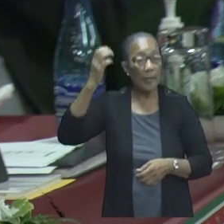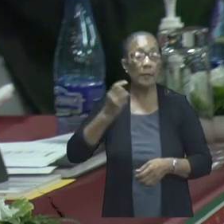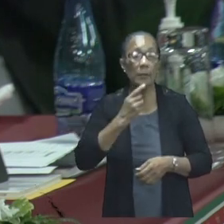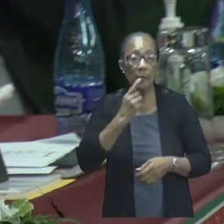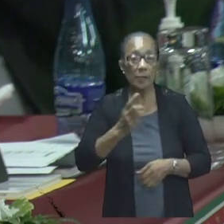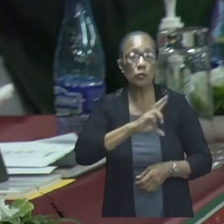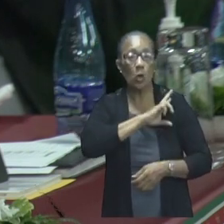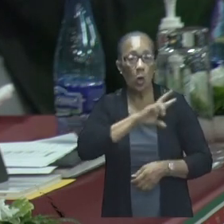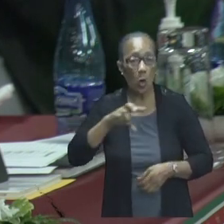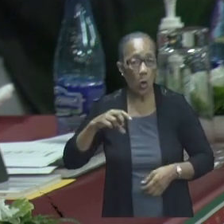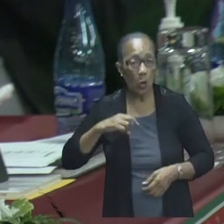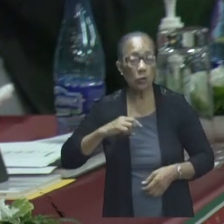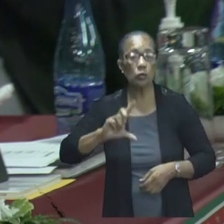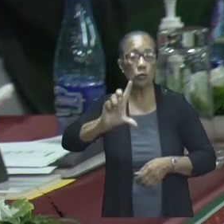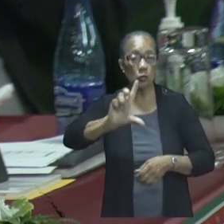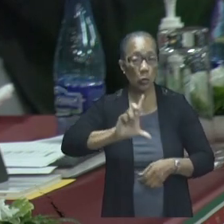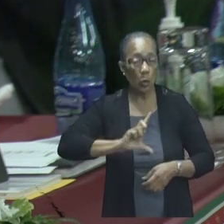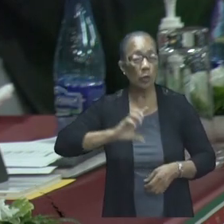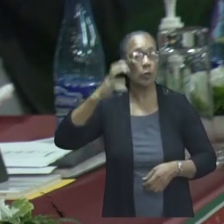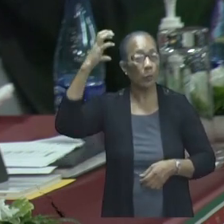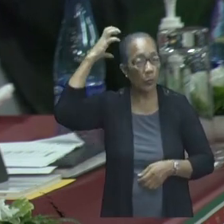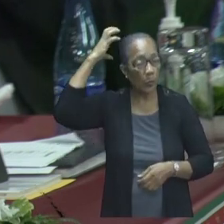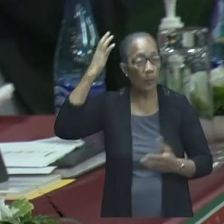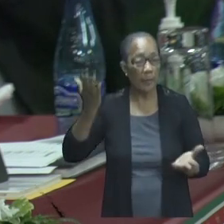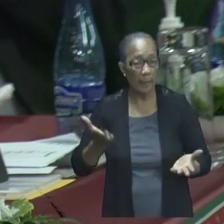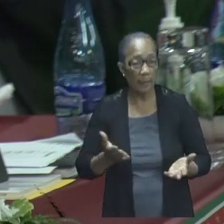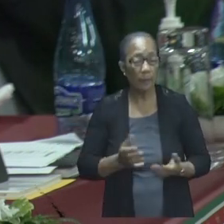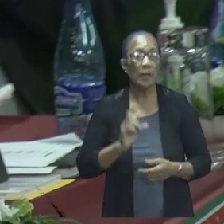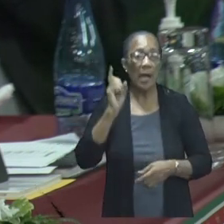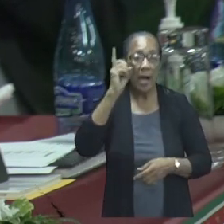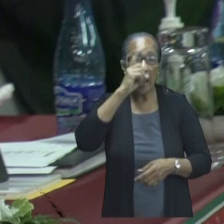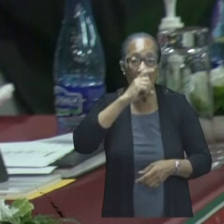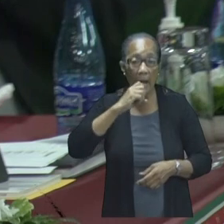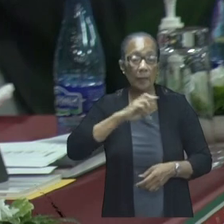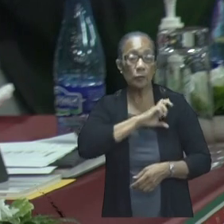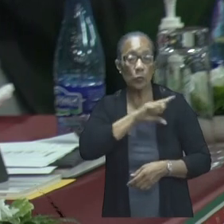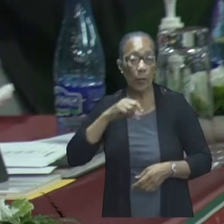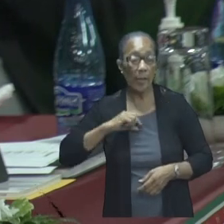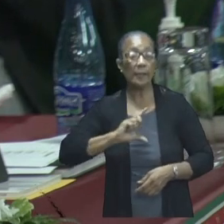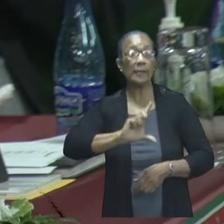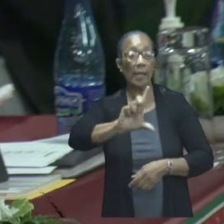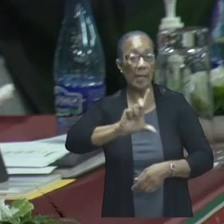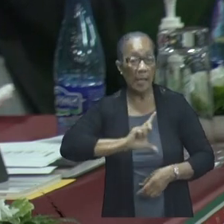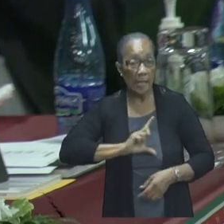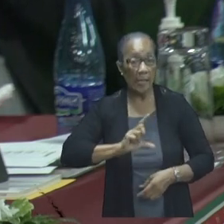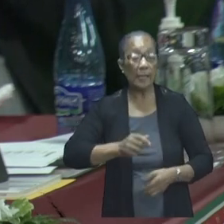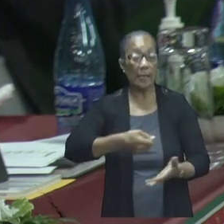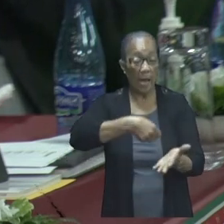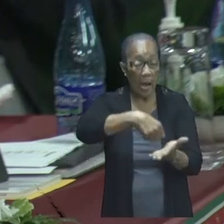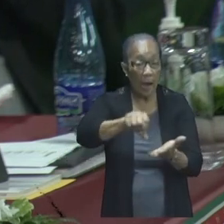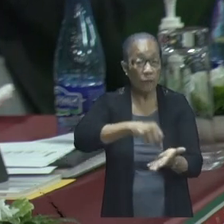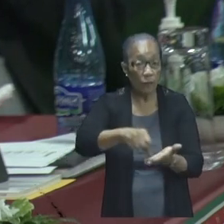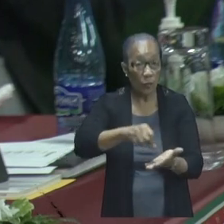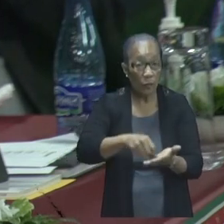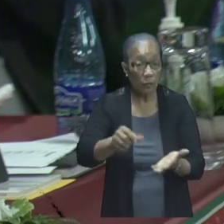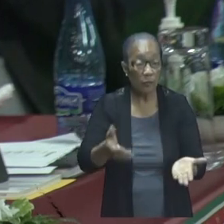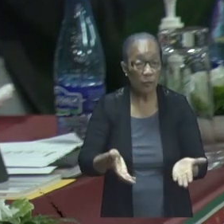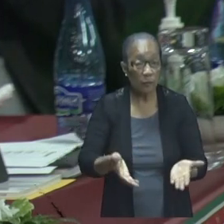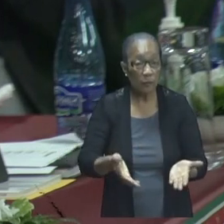onze schulden vraagstuk als we de weena afwassen zoals we die zouden moeten aflossen